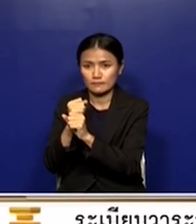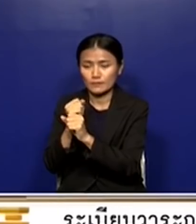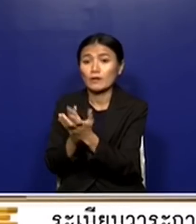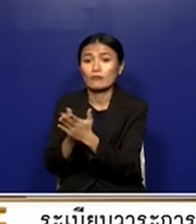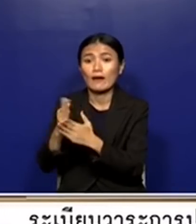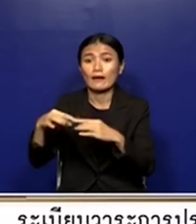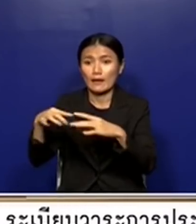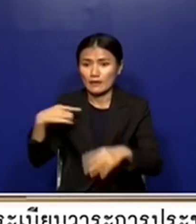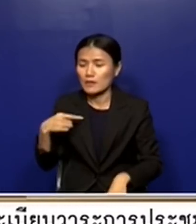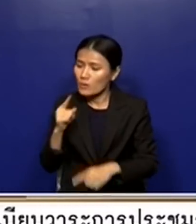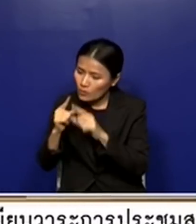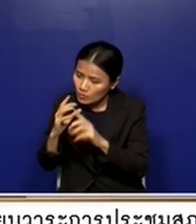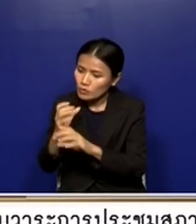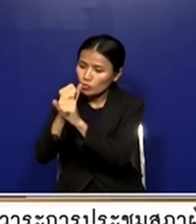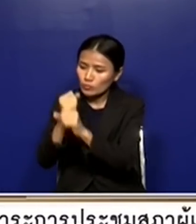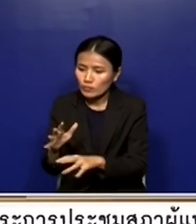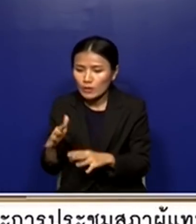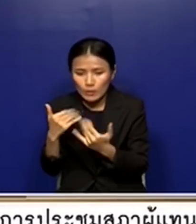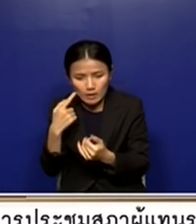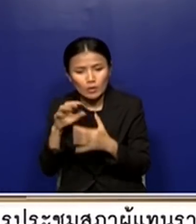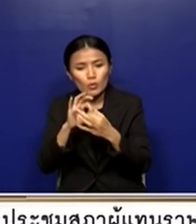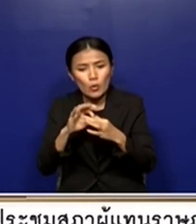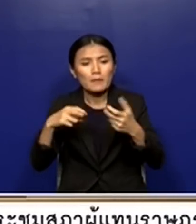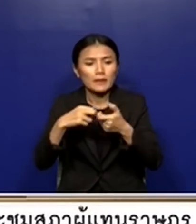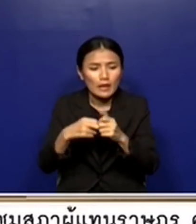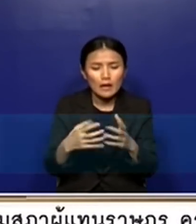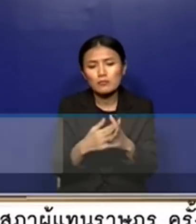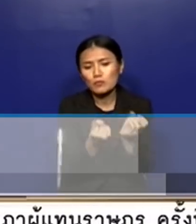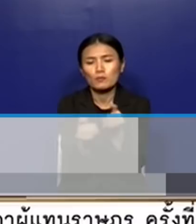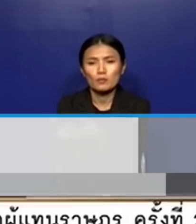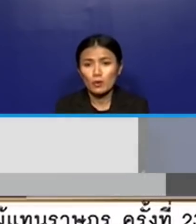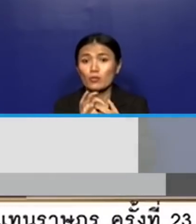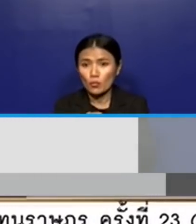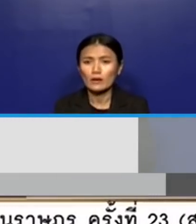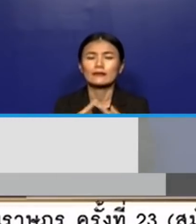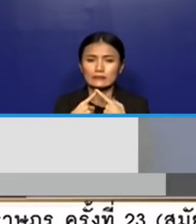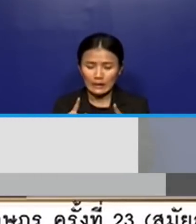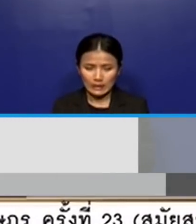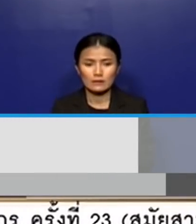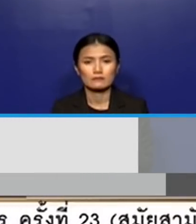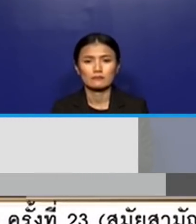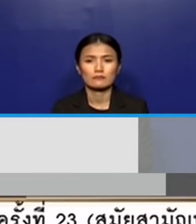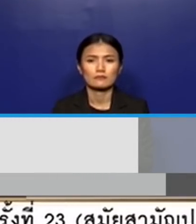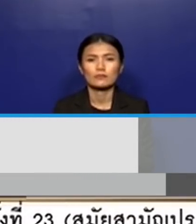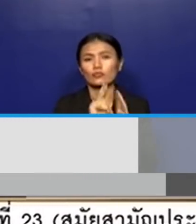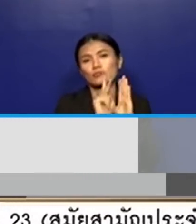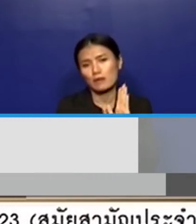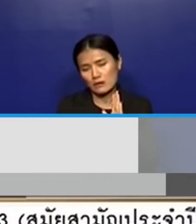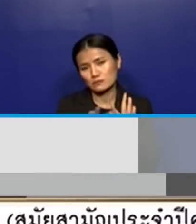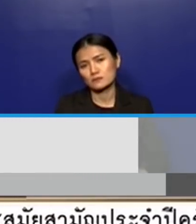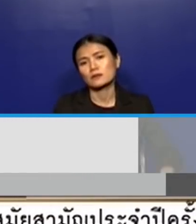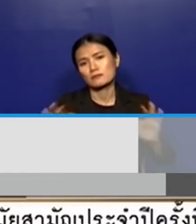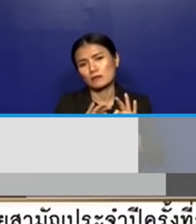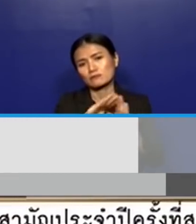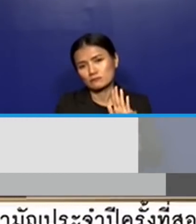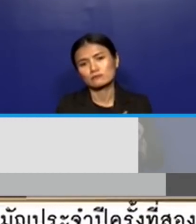แม้เราจะกังวลเรื่องความราบรื่นไม่เรียบร้อยก็จะตามแต่หลักนิติคงต้องยึดไว้